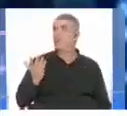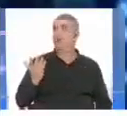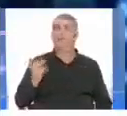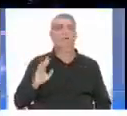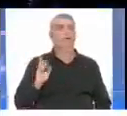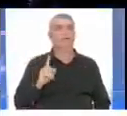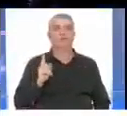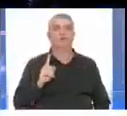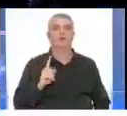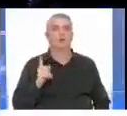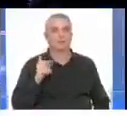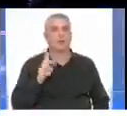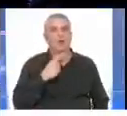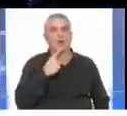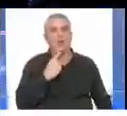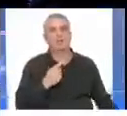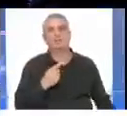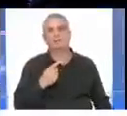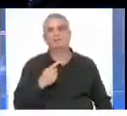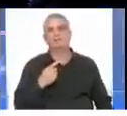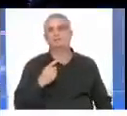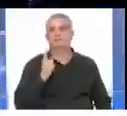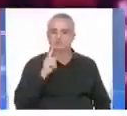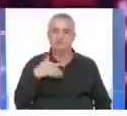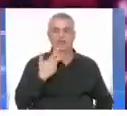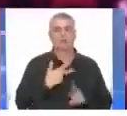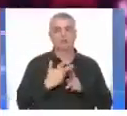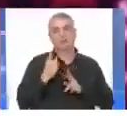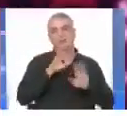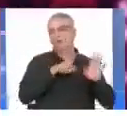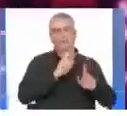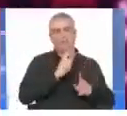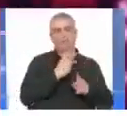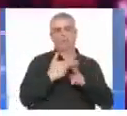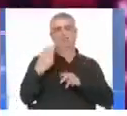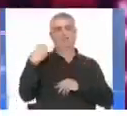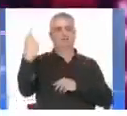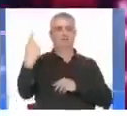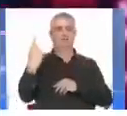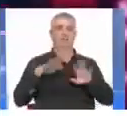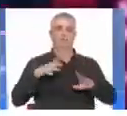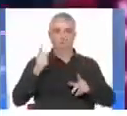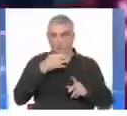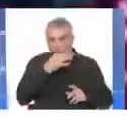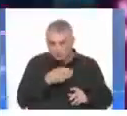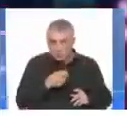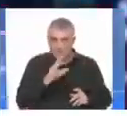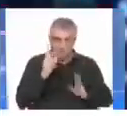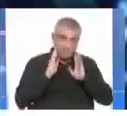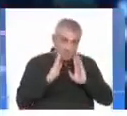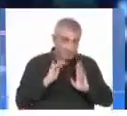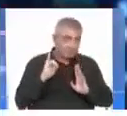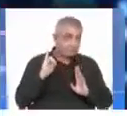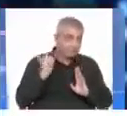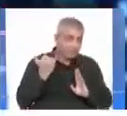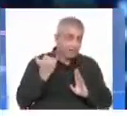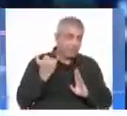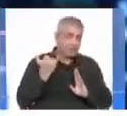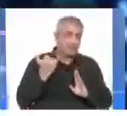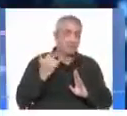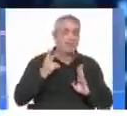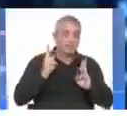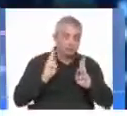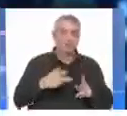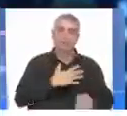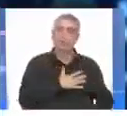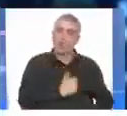לא, אז אתה יכול להגיד, זאת אומרת, זה צריך להיות זיכוי, המערכת בחיים לא תזכה אותו. זאת השאלה שלה, אם אתה מאמין שיש לה